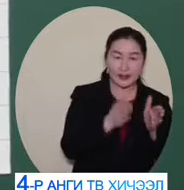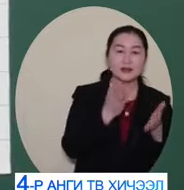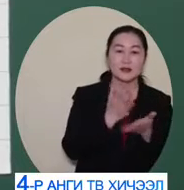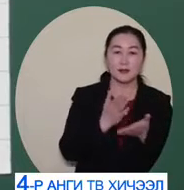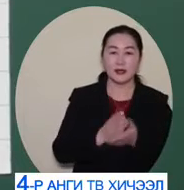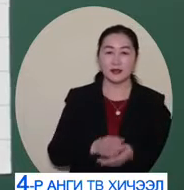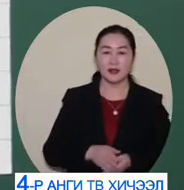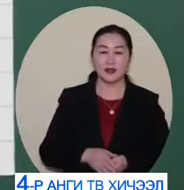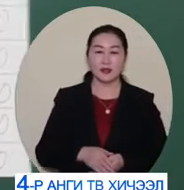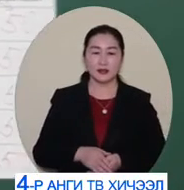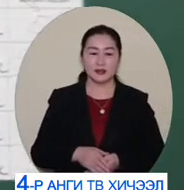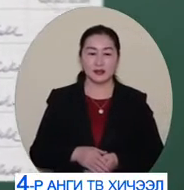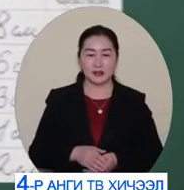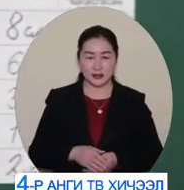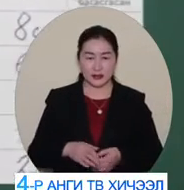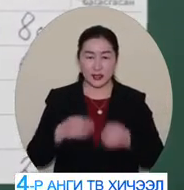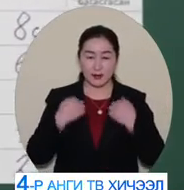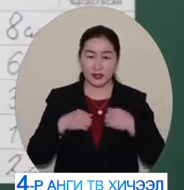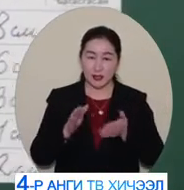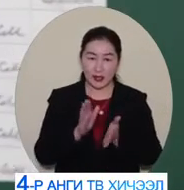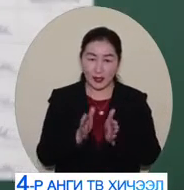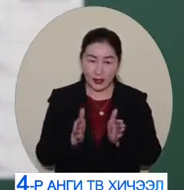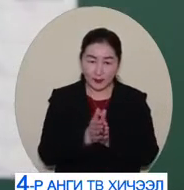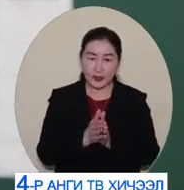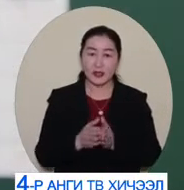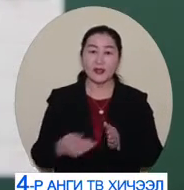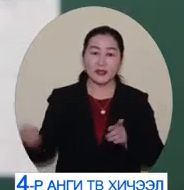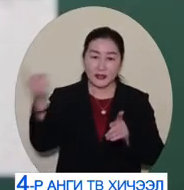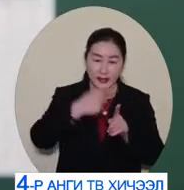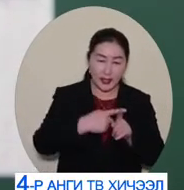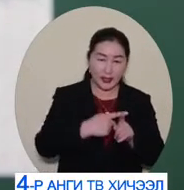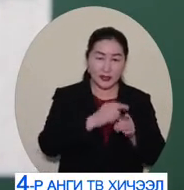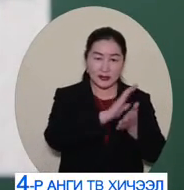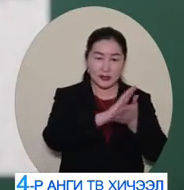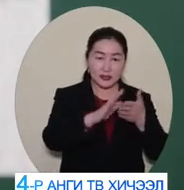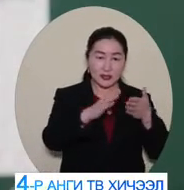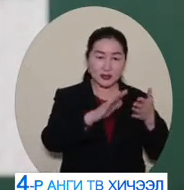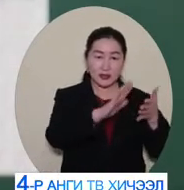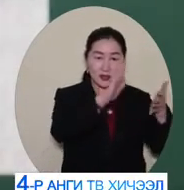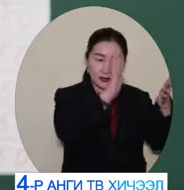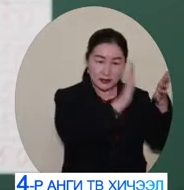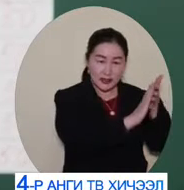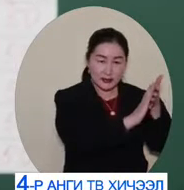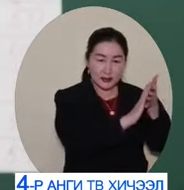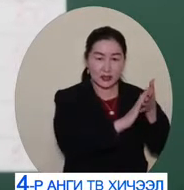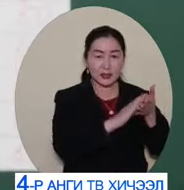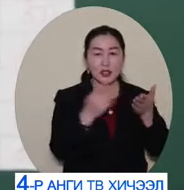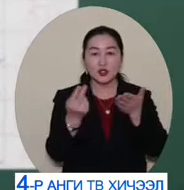бүгдээрээ жигдхэн махсчихна гэсэн. За одоо нөгөө хүүхдүүд маань ахаад шинэ палет хийх. Палет хуудсан